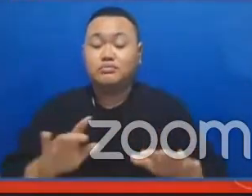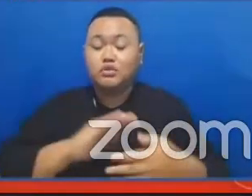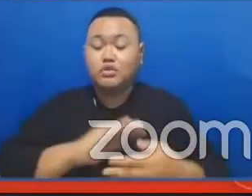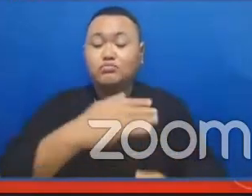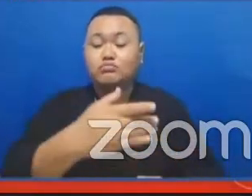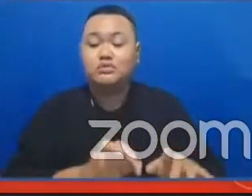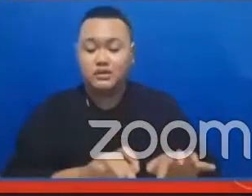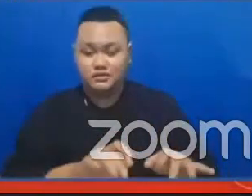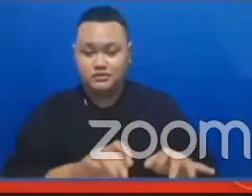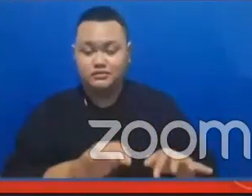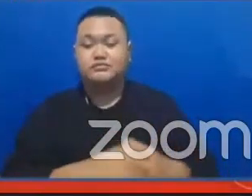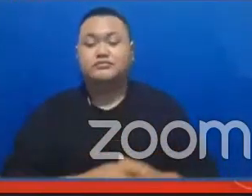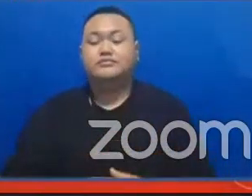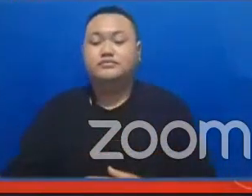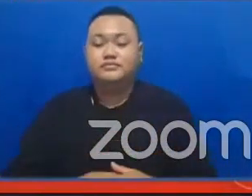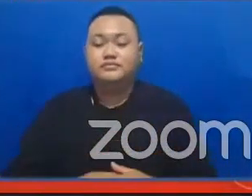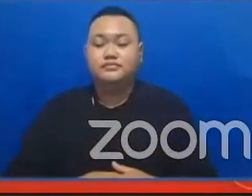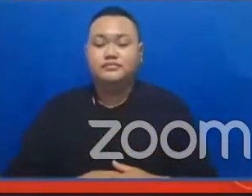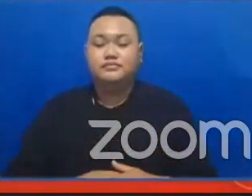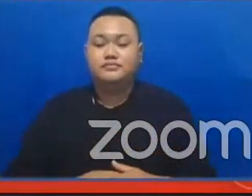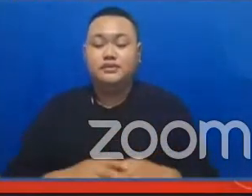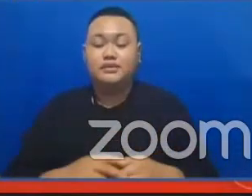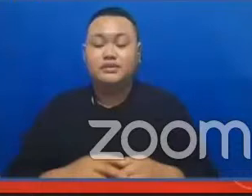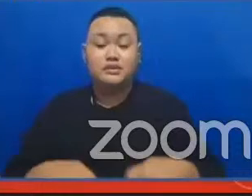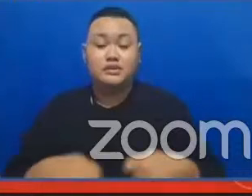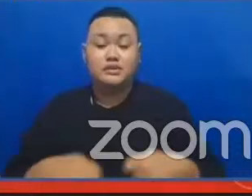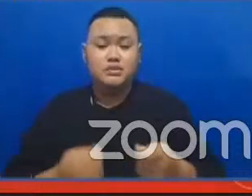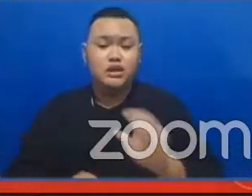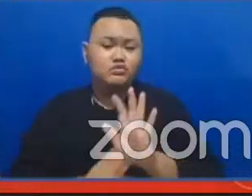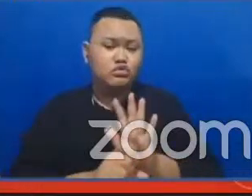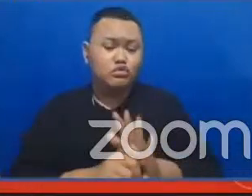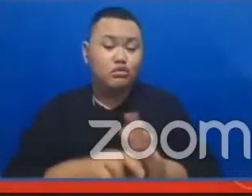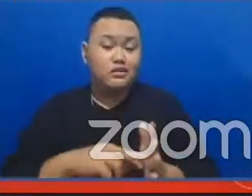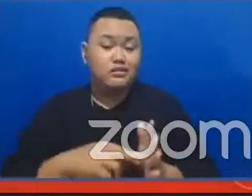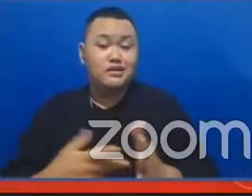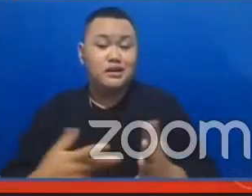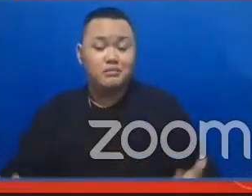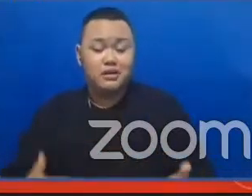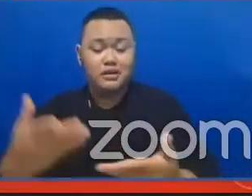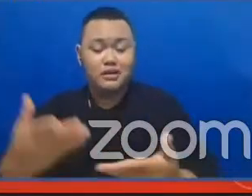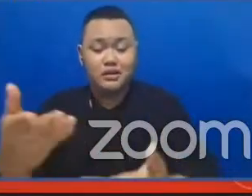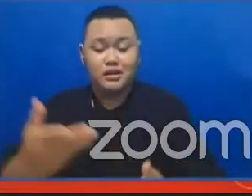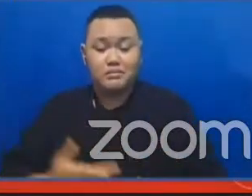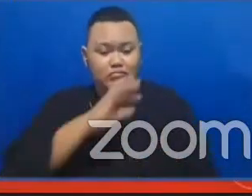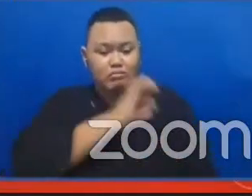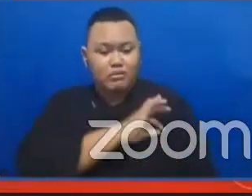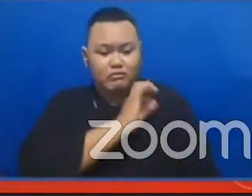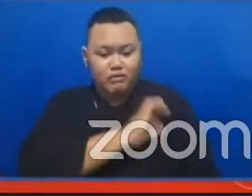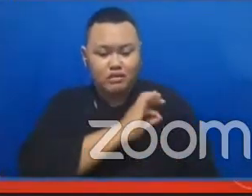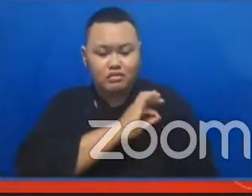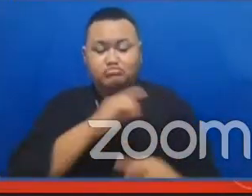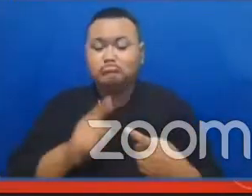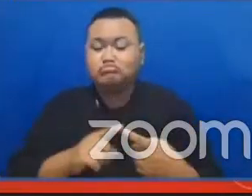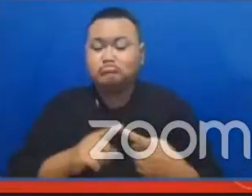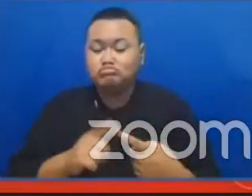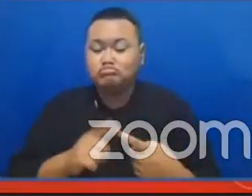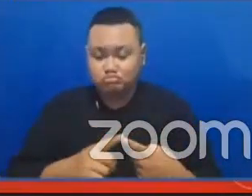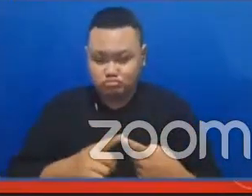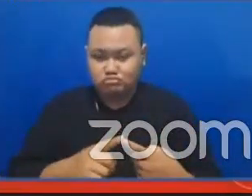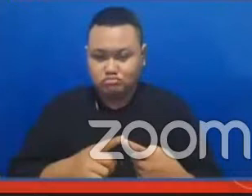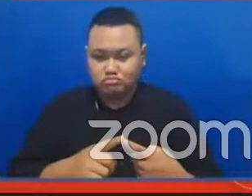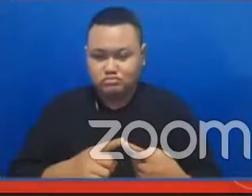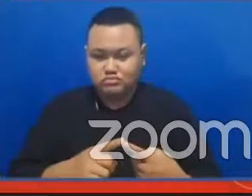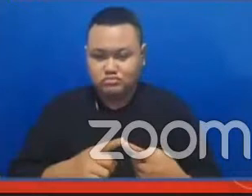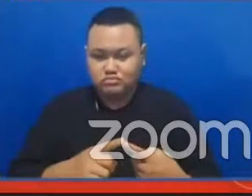dari sebuah model. Dengan dilakukan simulasi, maka manfaat yang diperoleh antara lain dapat membantu